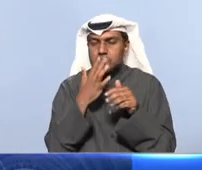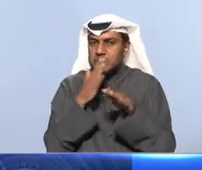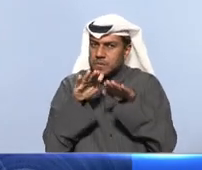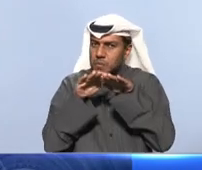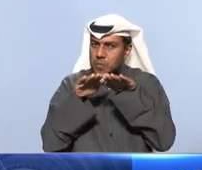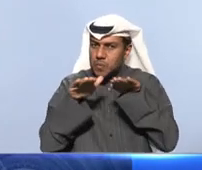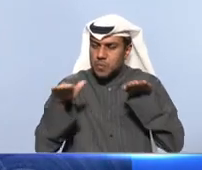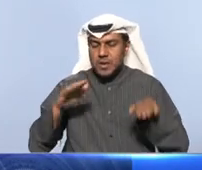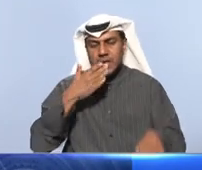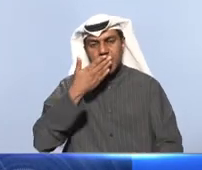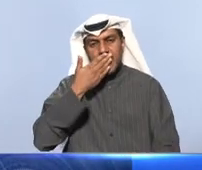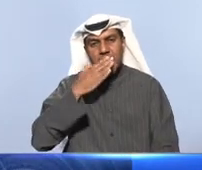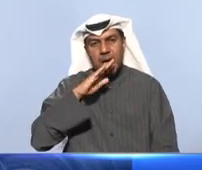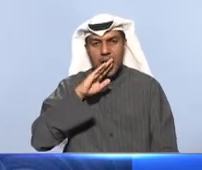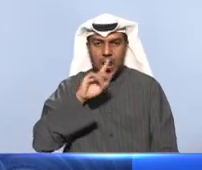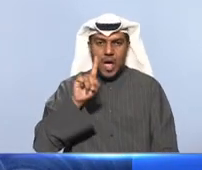الحمد